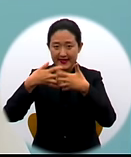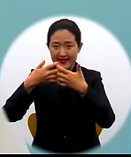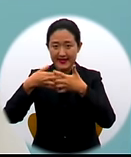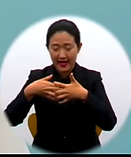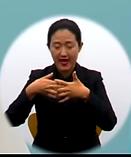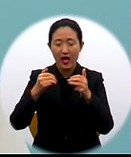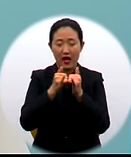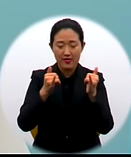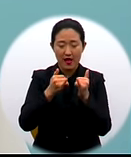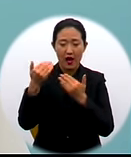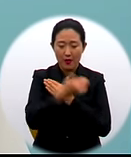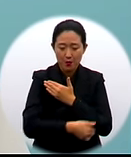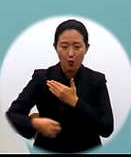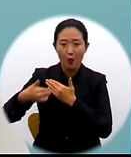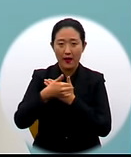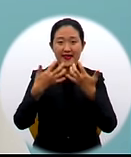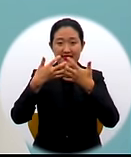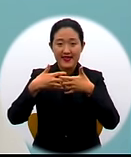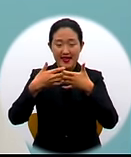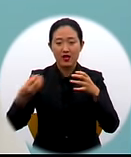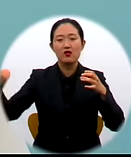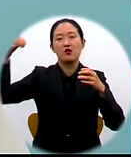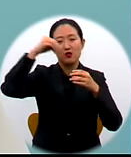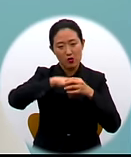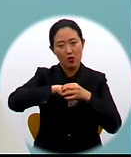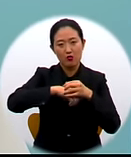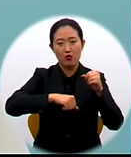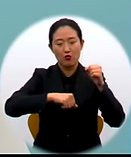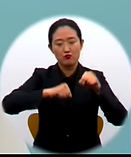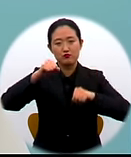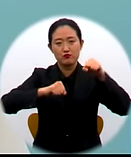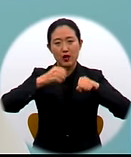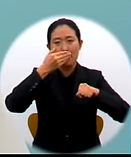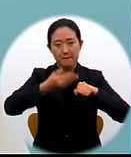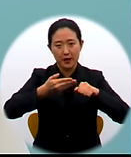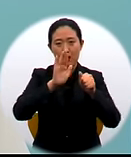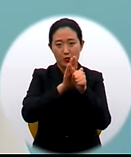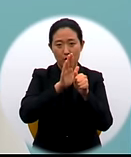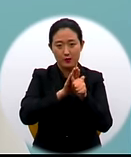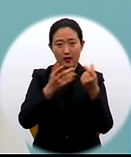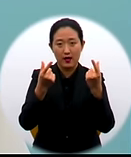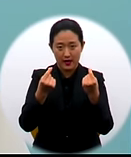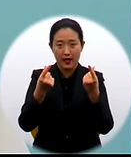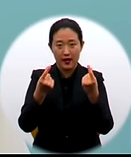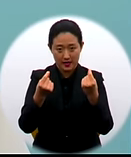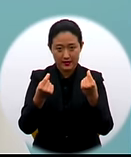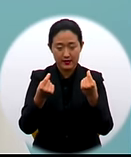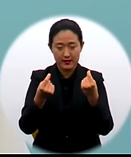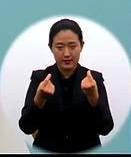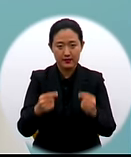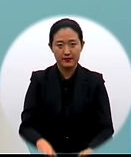이제 공상과학 만화나 영화에 나올 법한 이야기들이 4차 산업혁명에서 이루어질 것이다 라고 말하는